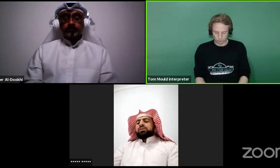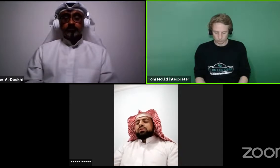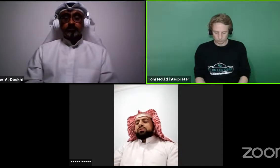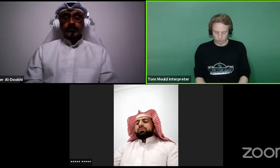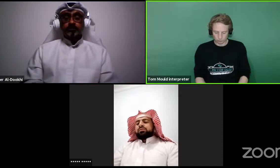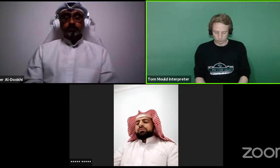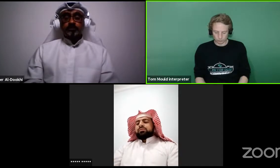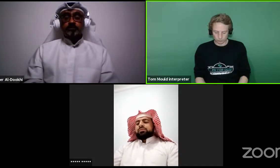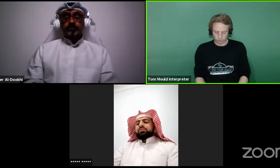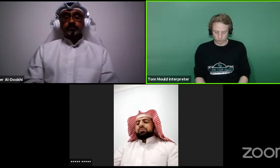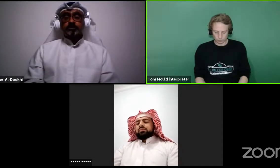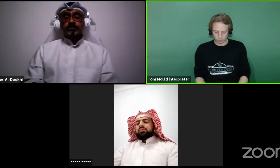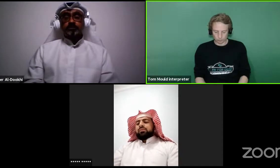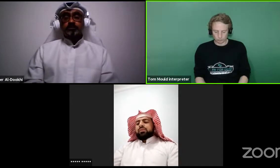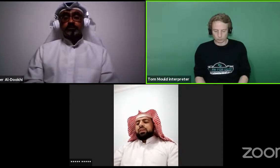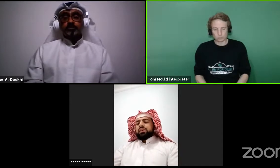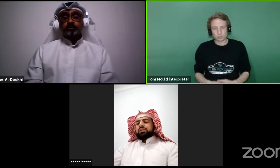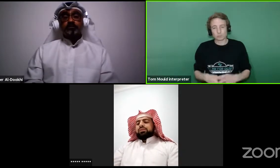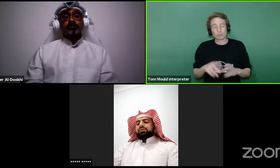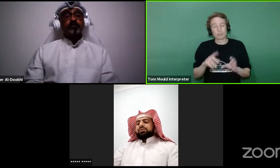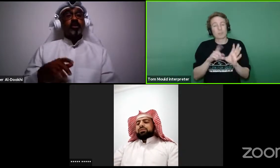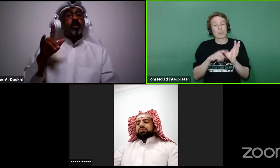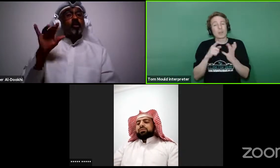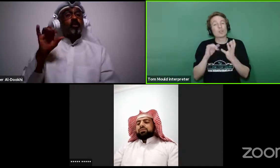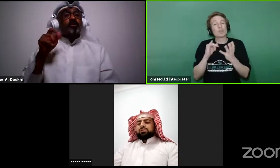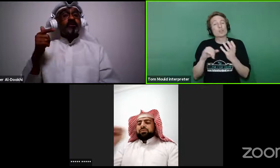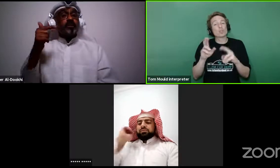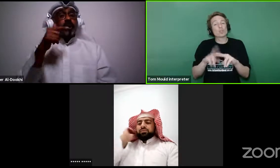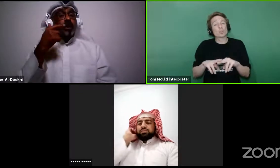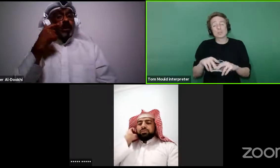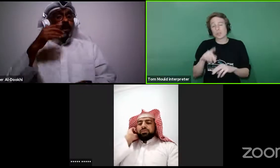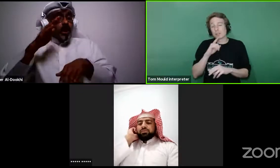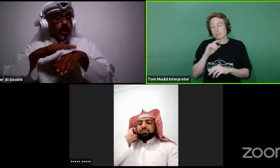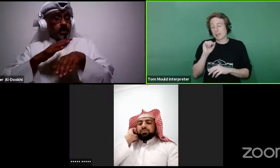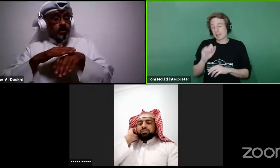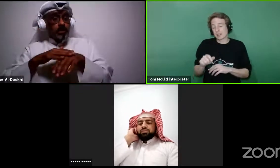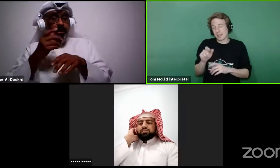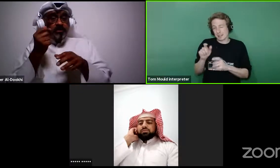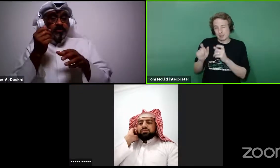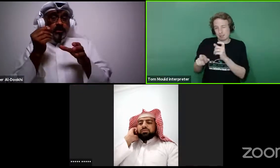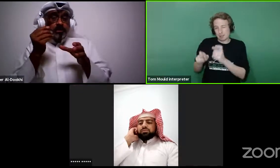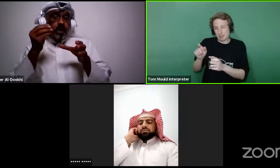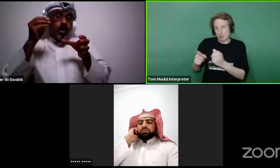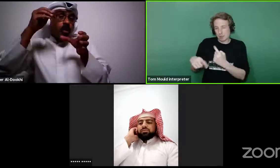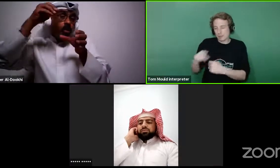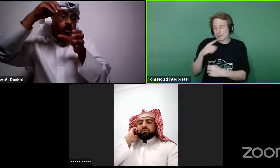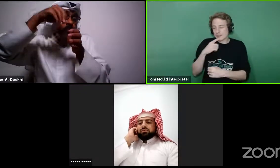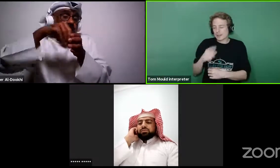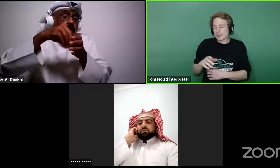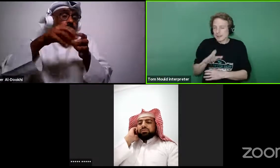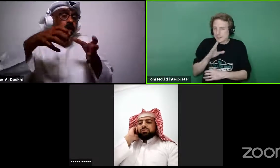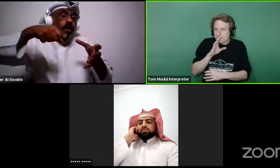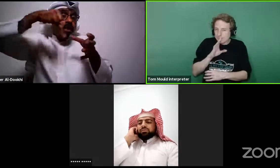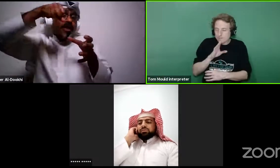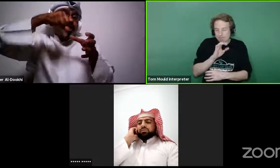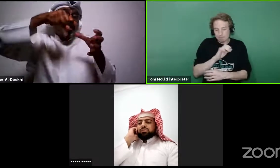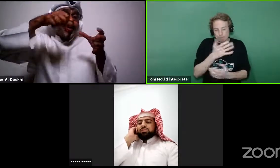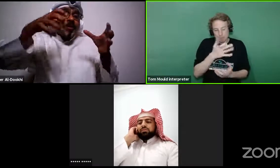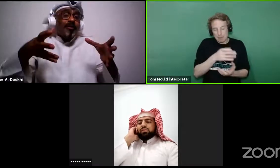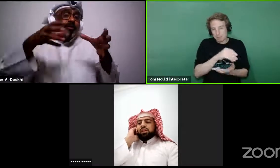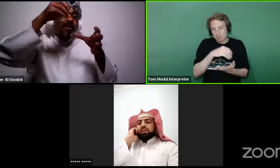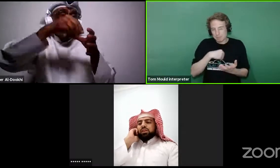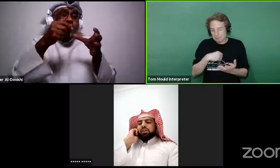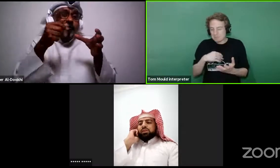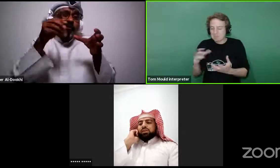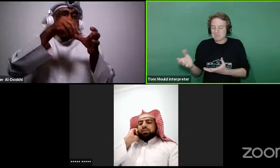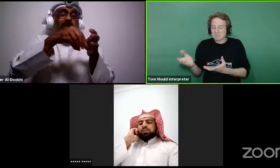يرجعون. And Joseph told his servants to put their money with which they had bought the corn into their bags, so